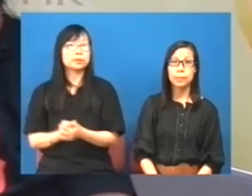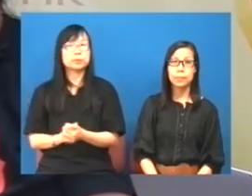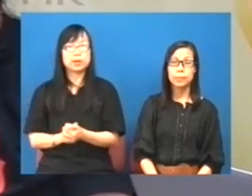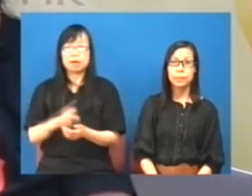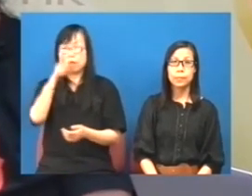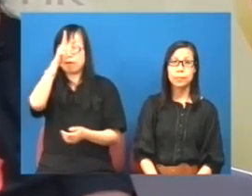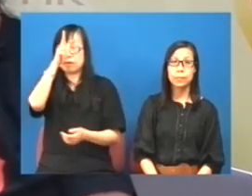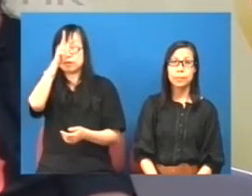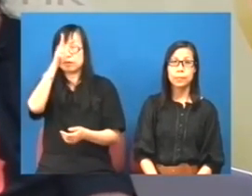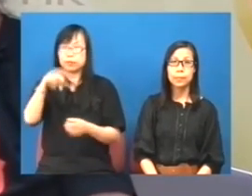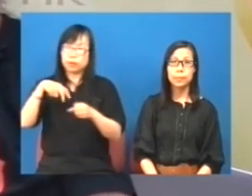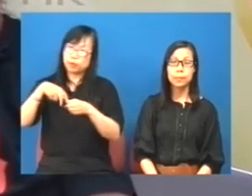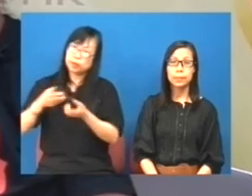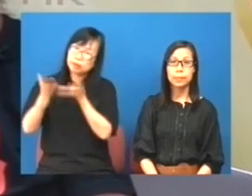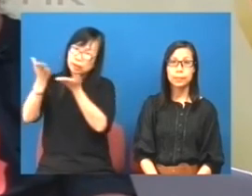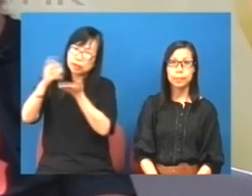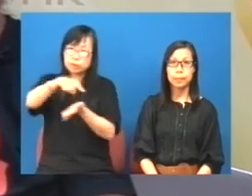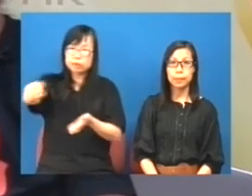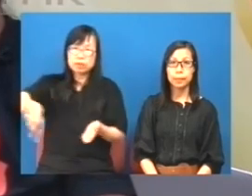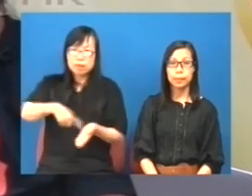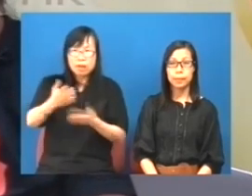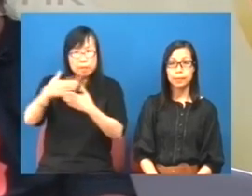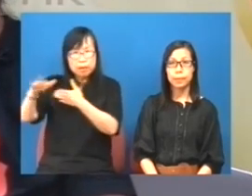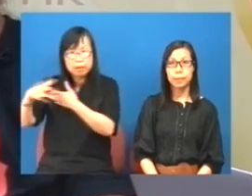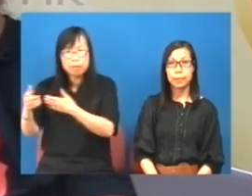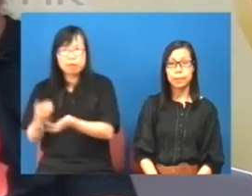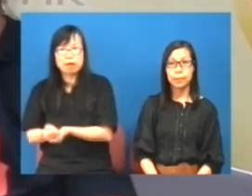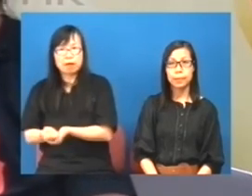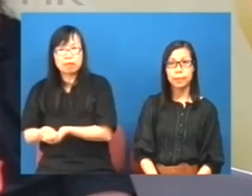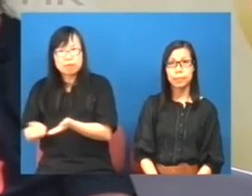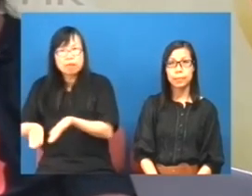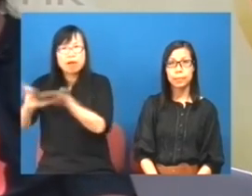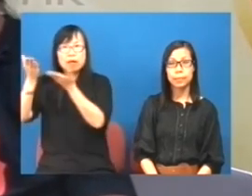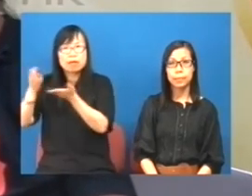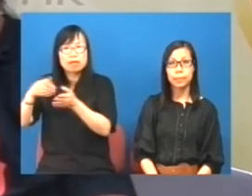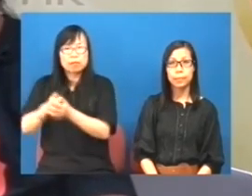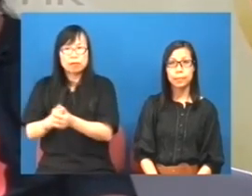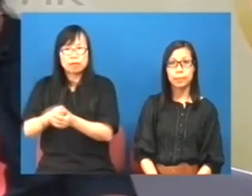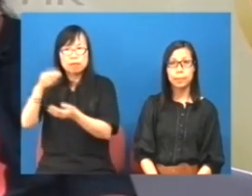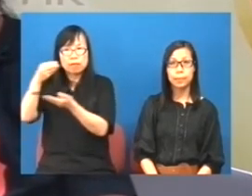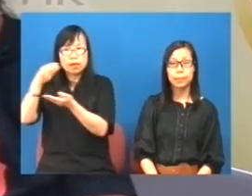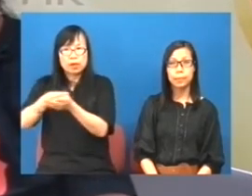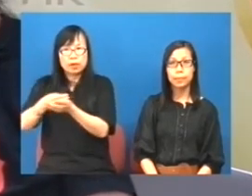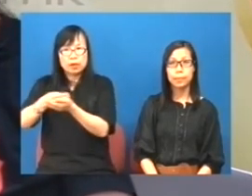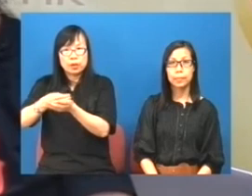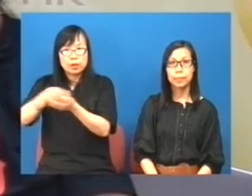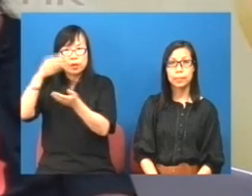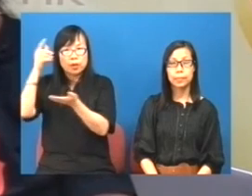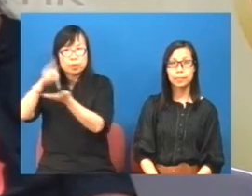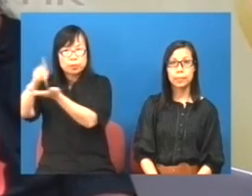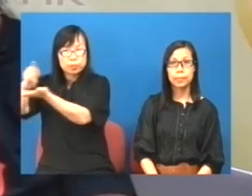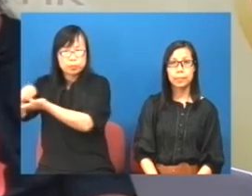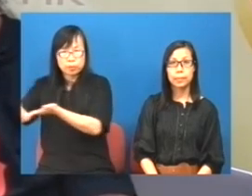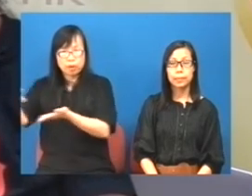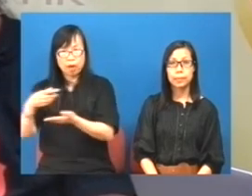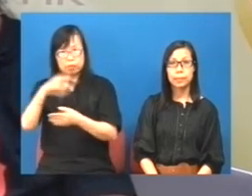政府提供的場地竟然炒起來然後賺了倍利潤粗略估計一個月如果把所有